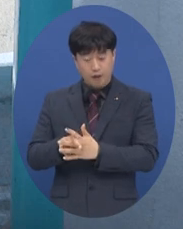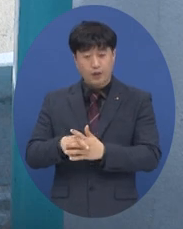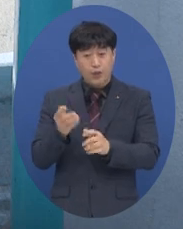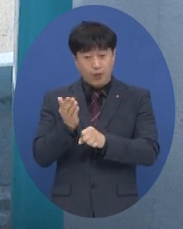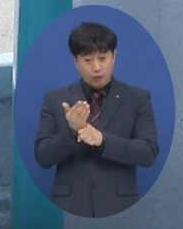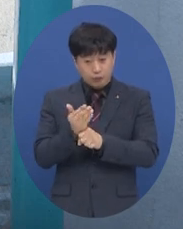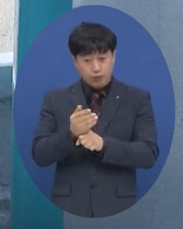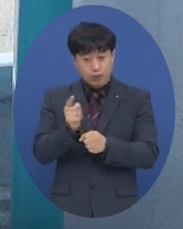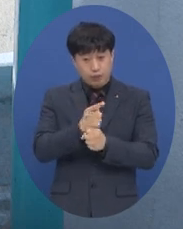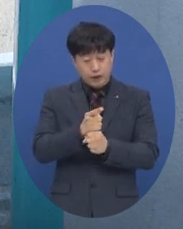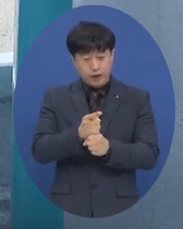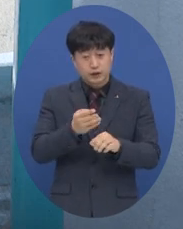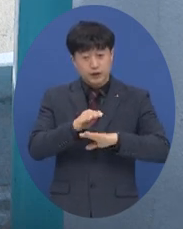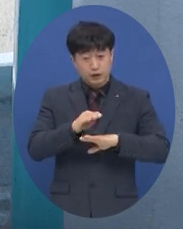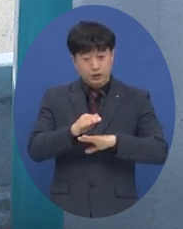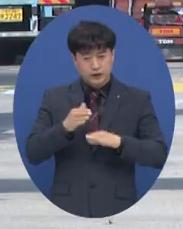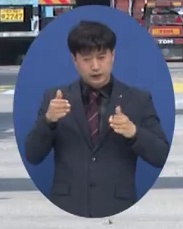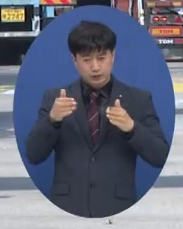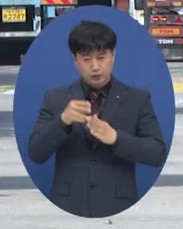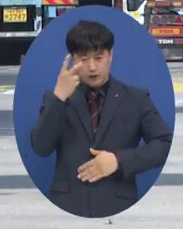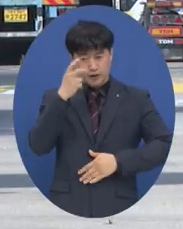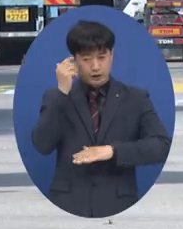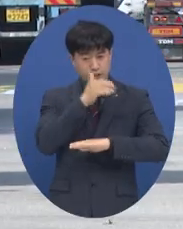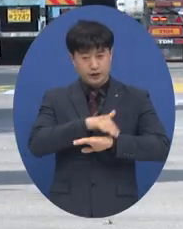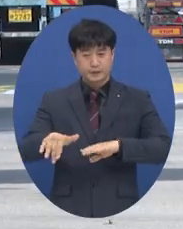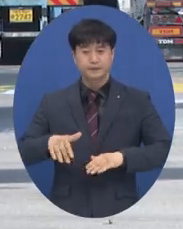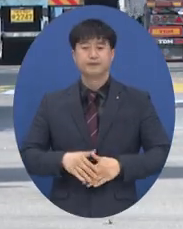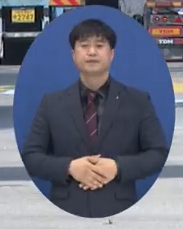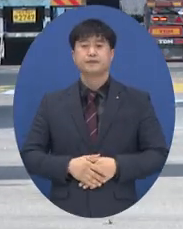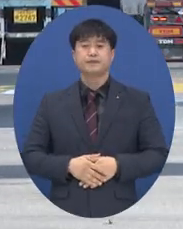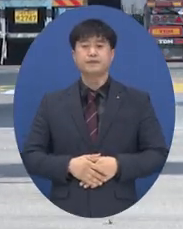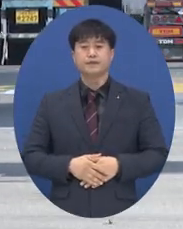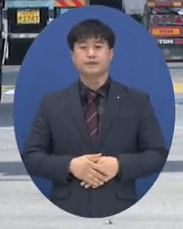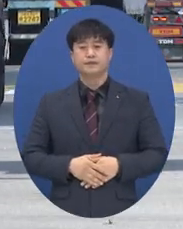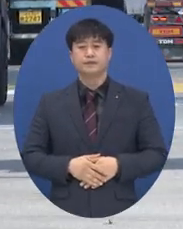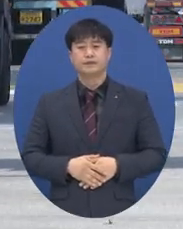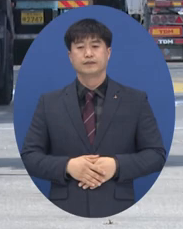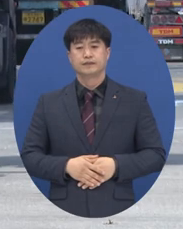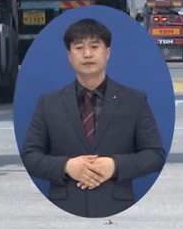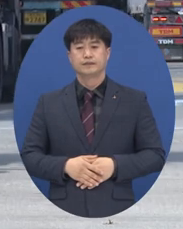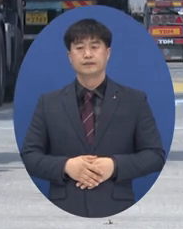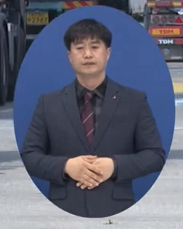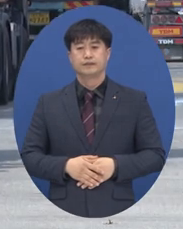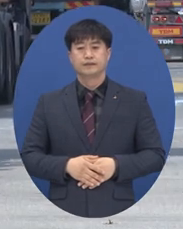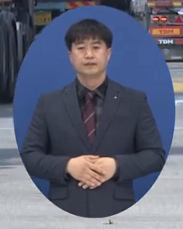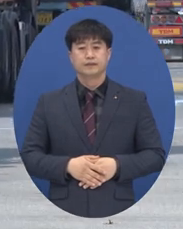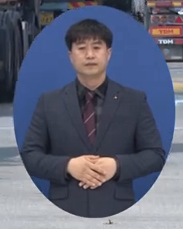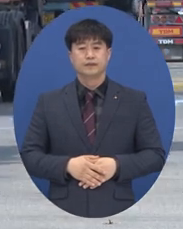화물차와 소방차도 집중 관리할 계획입니다. 경기 주TV 최창순입니다.